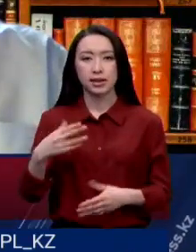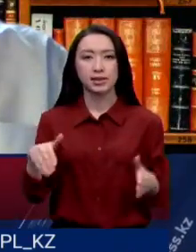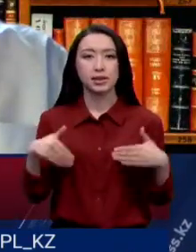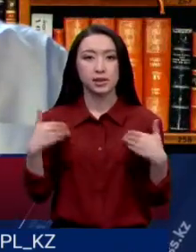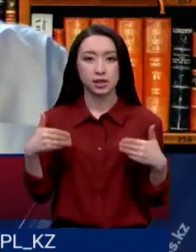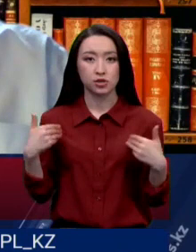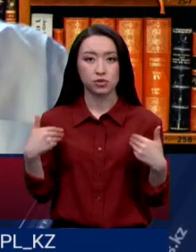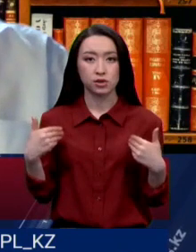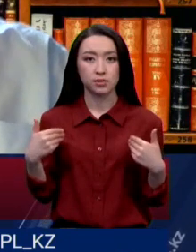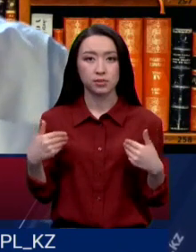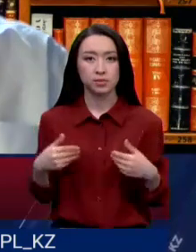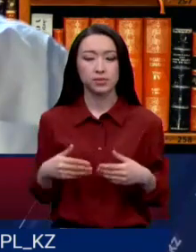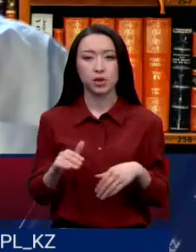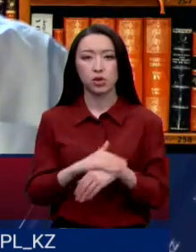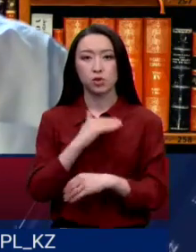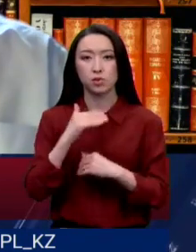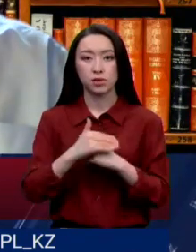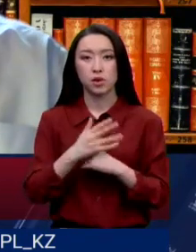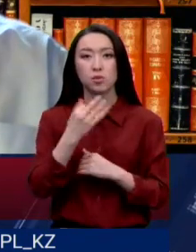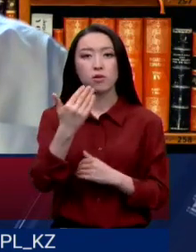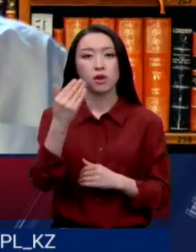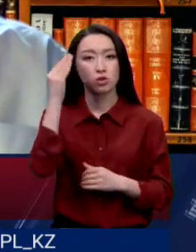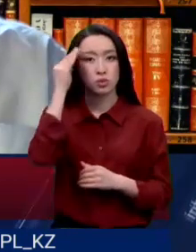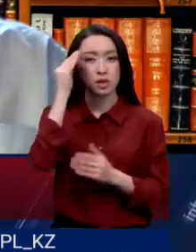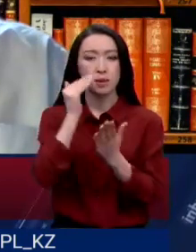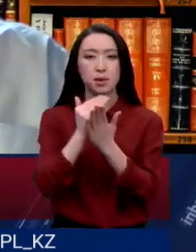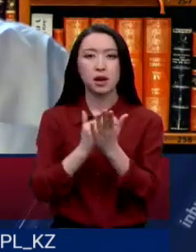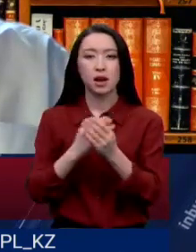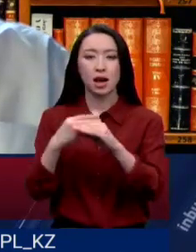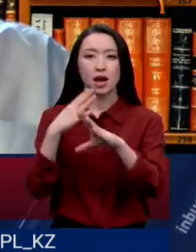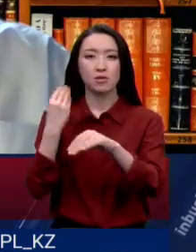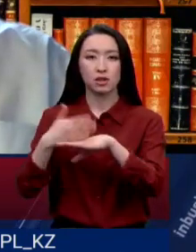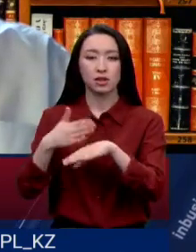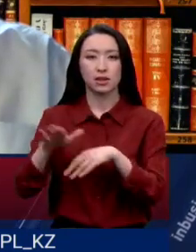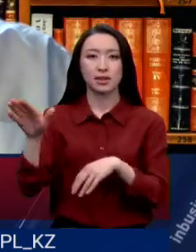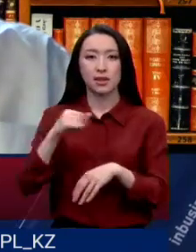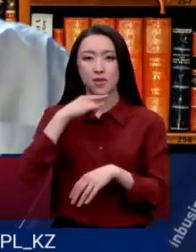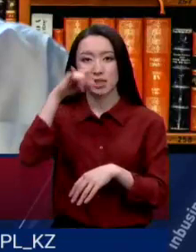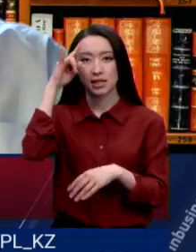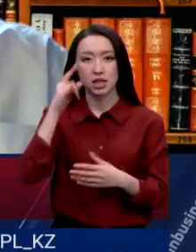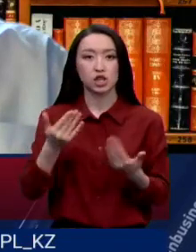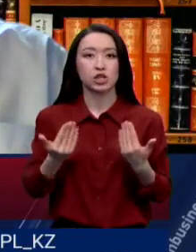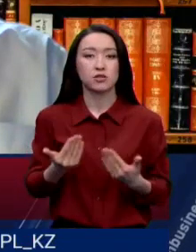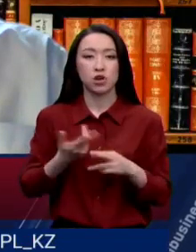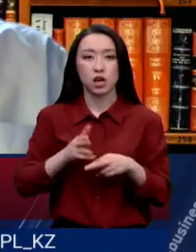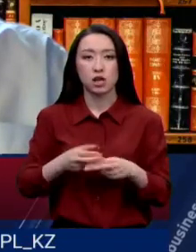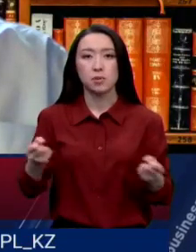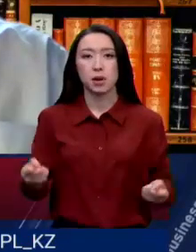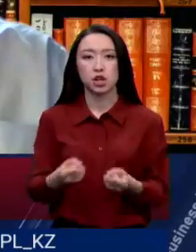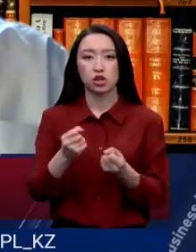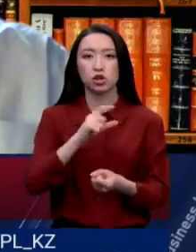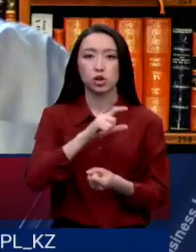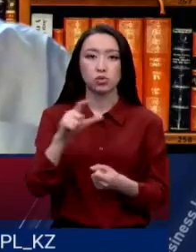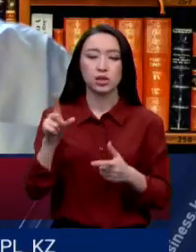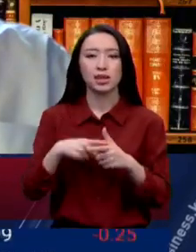здравствуйте. Добрый вечер. По вашему мнению, программа льготного автокредитования в Казахстане сегодня – это поддержка людей